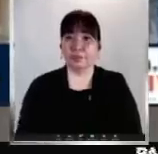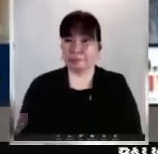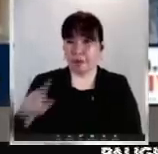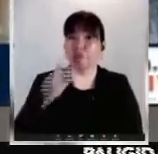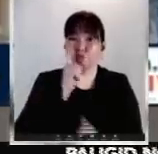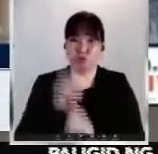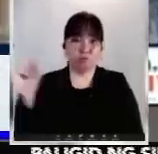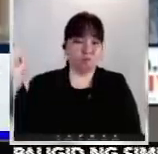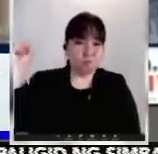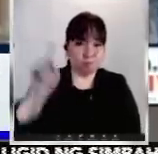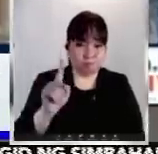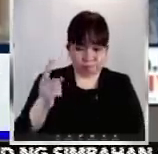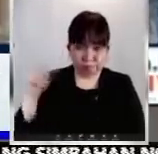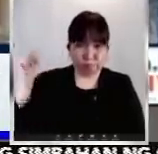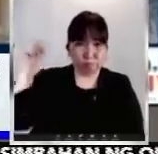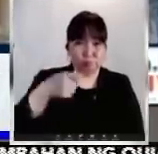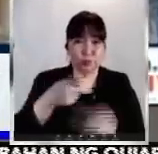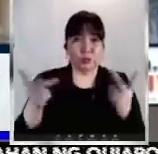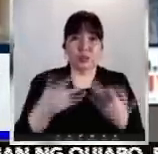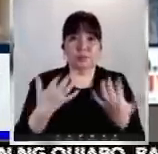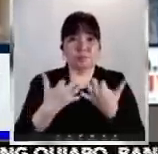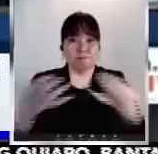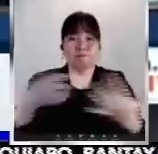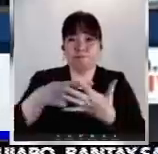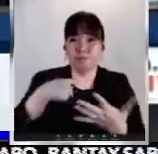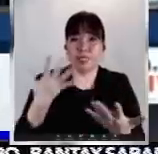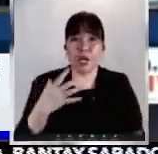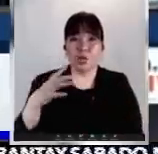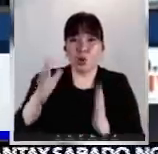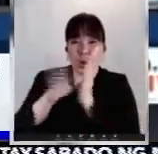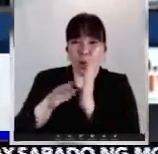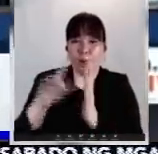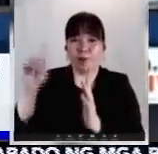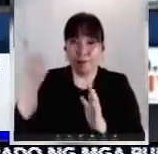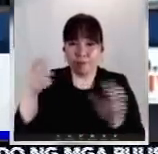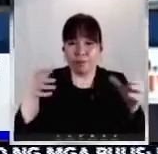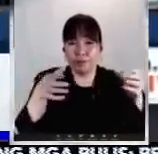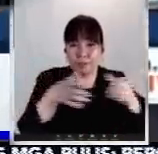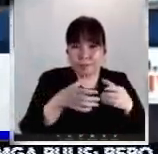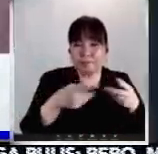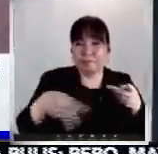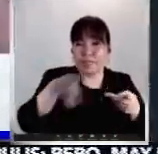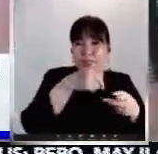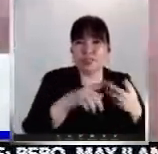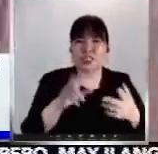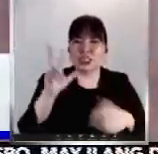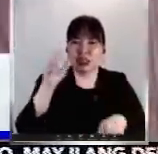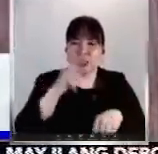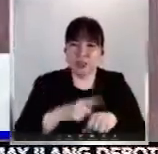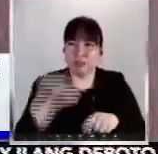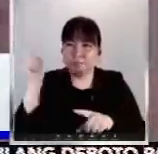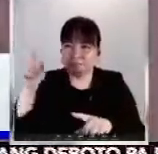Senador Bongbong Marcos sa preliminary conference ng COMELEC First Division sa tatlong disqualification cases laban sa kanya, pero hindi